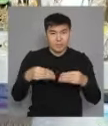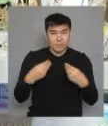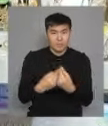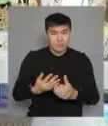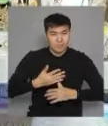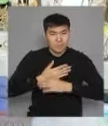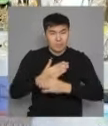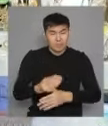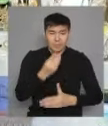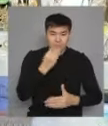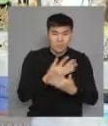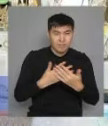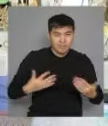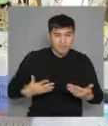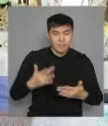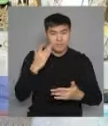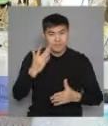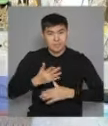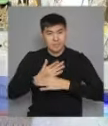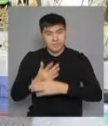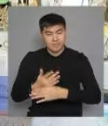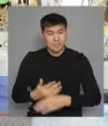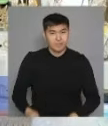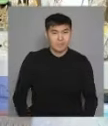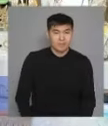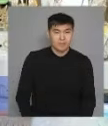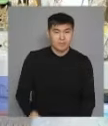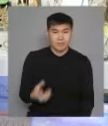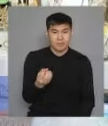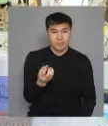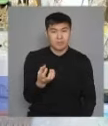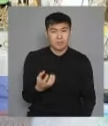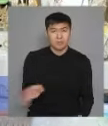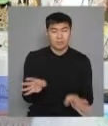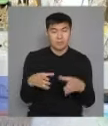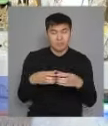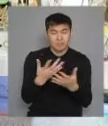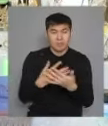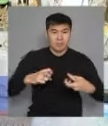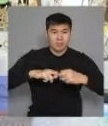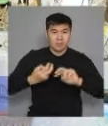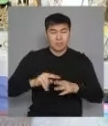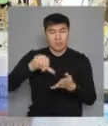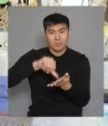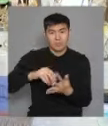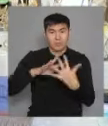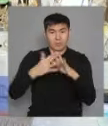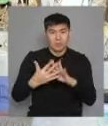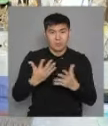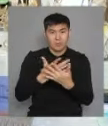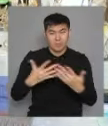отбасыға азық-түлікпен әрдайым қолдау көрсетіледі. Және де олай да қоғамда болып жатқан жағдайларға ауылымыздағы